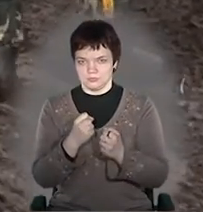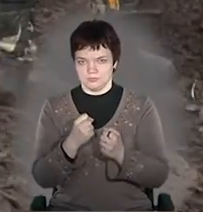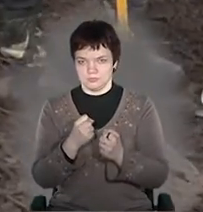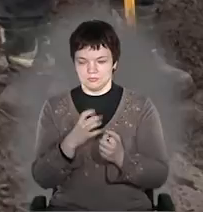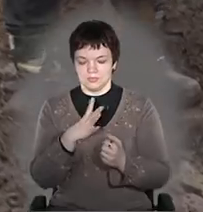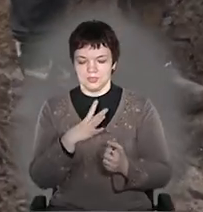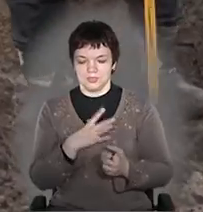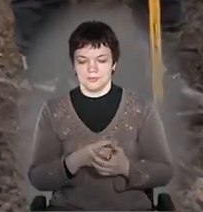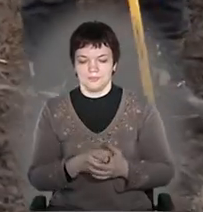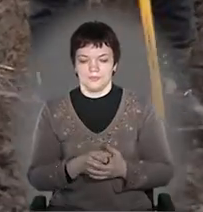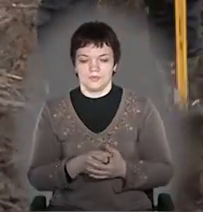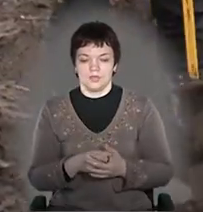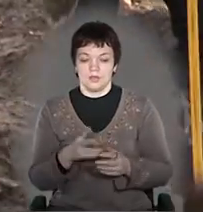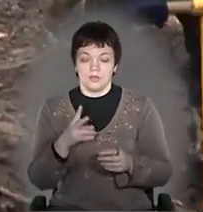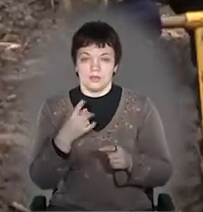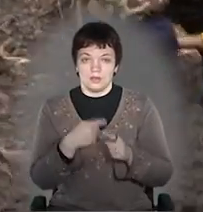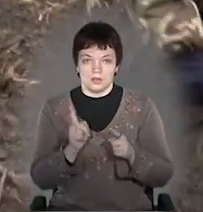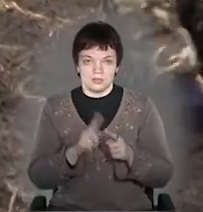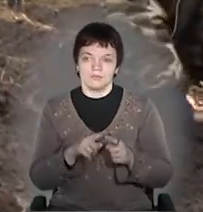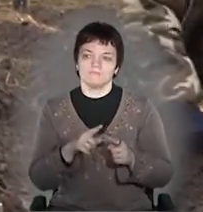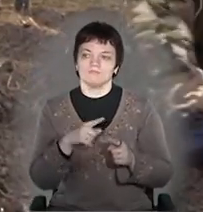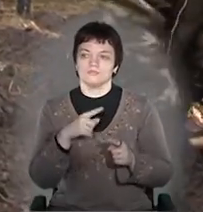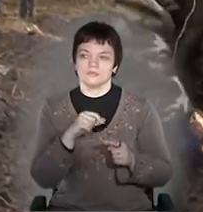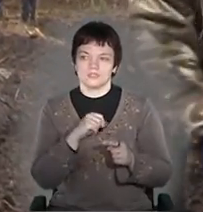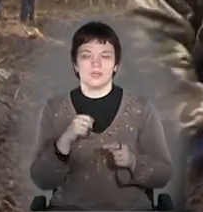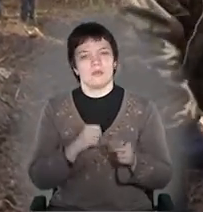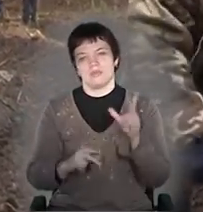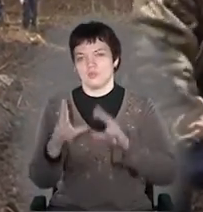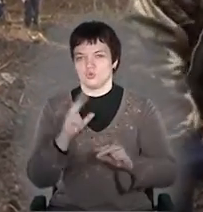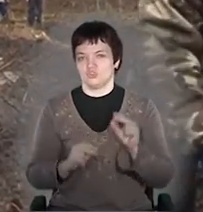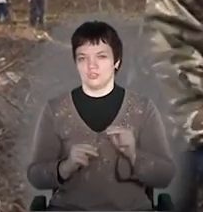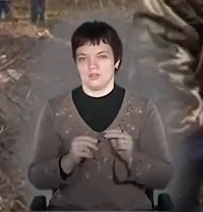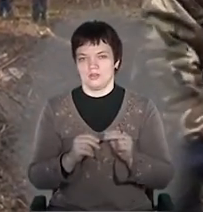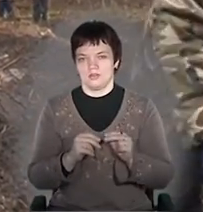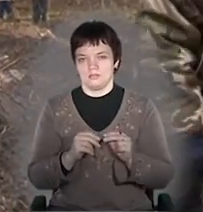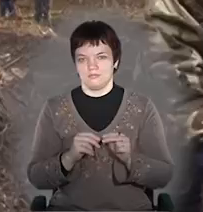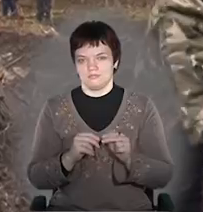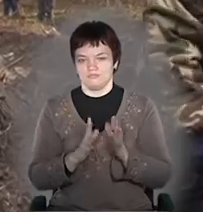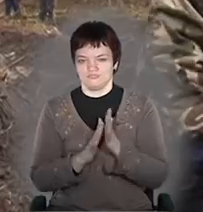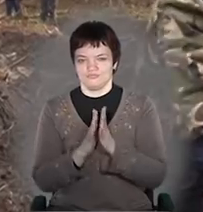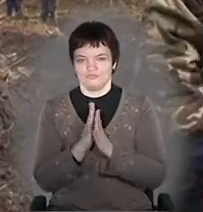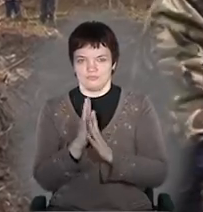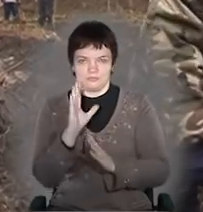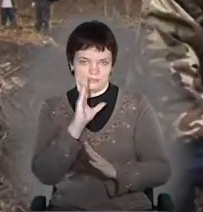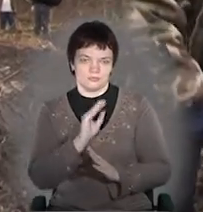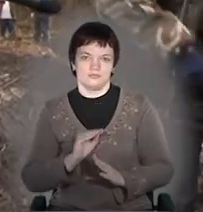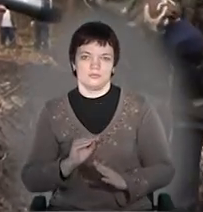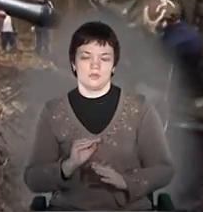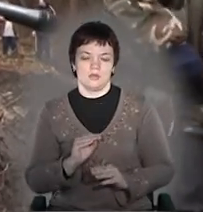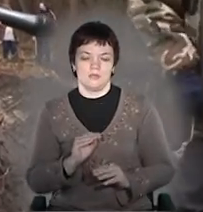производительность не самая высокая, но самая надежная. По приживаемости,